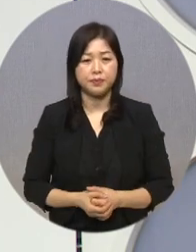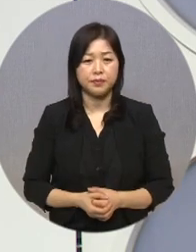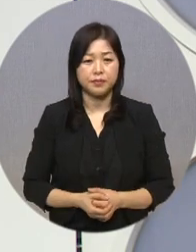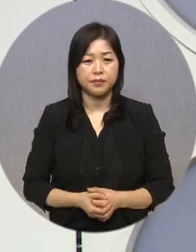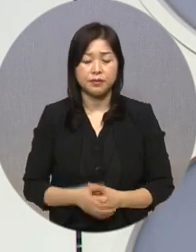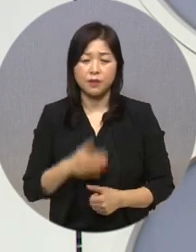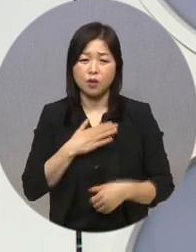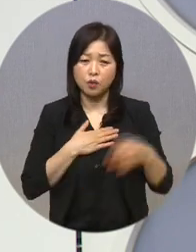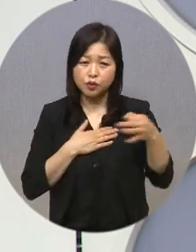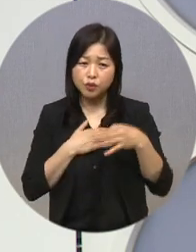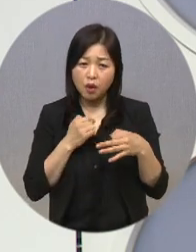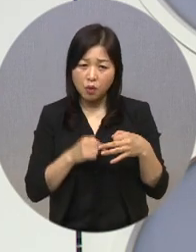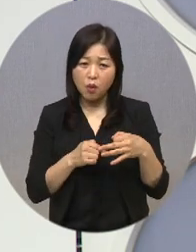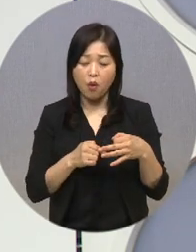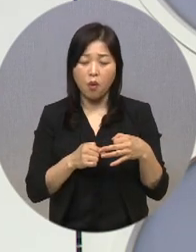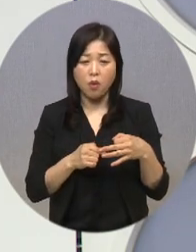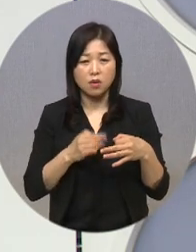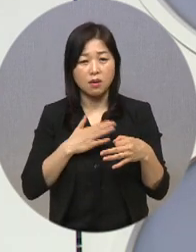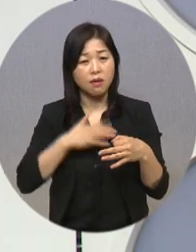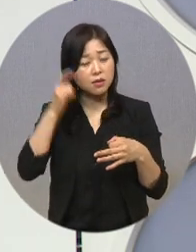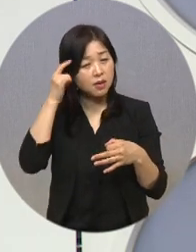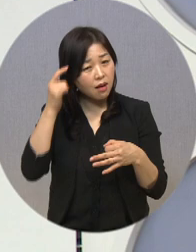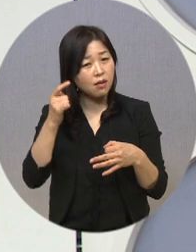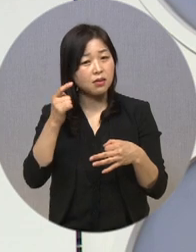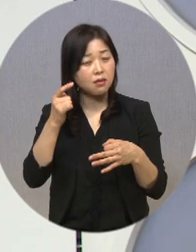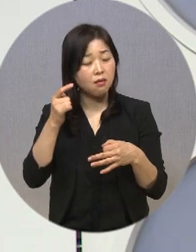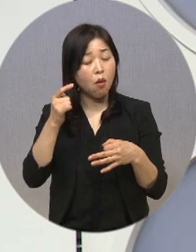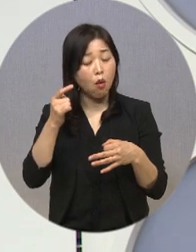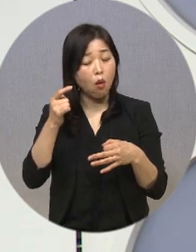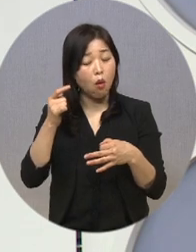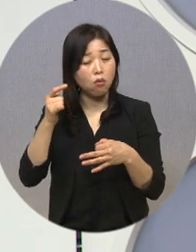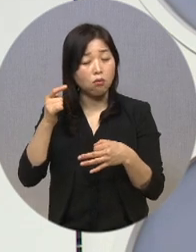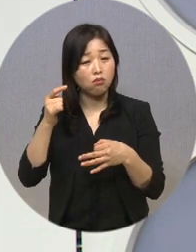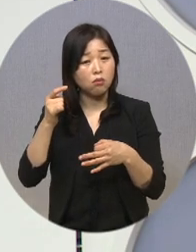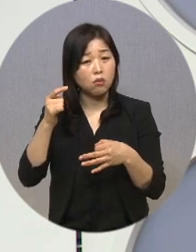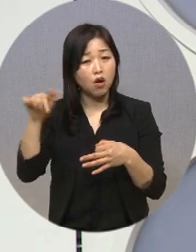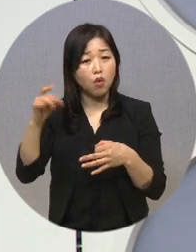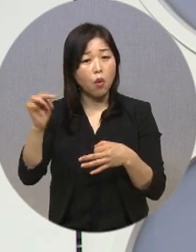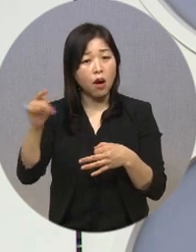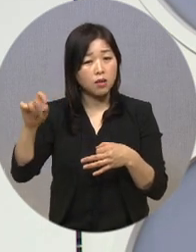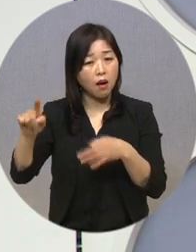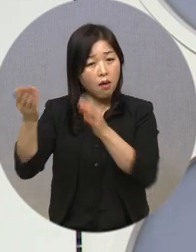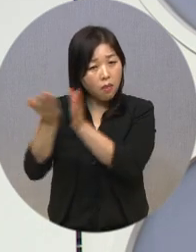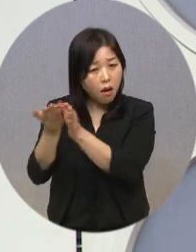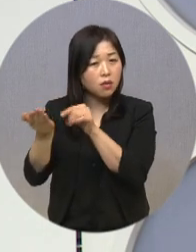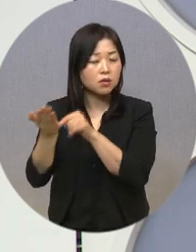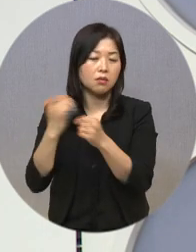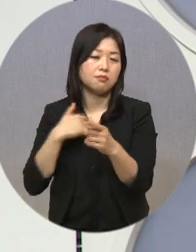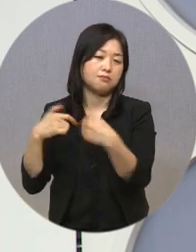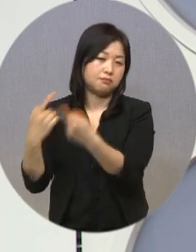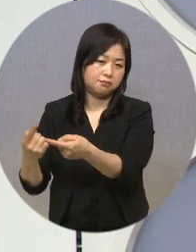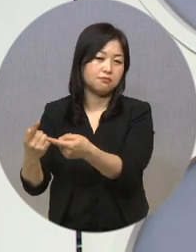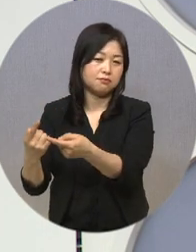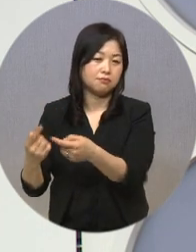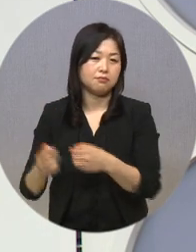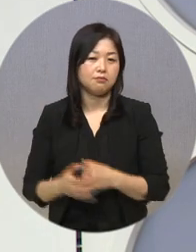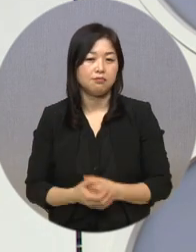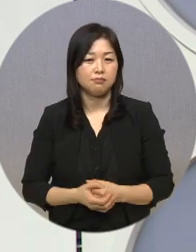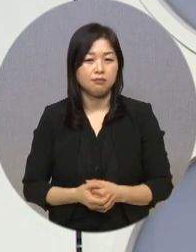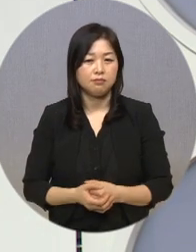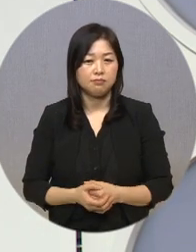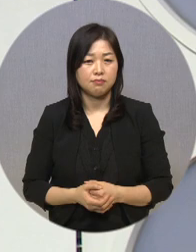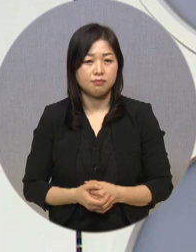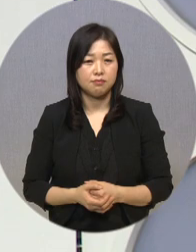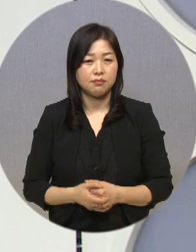뭐 돈 준다고 무슨 내가 이념이 맞아서 그러는데 끝내 공화당으로 남았었습니다. 예. 단 하나밖에